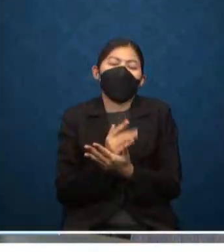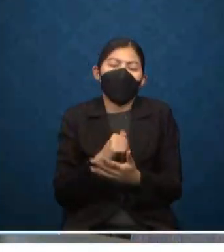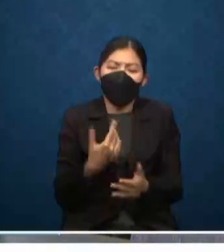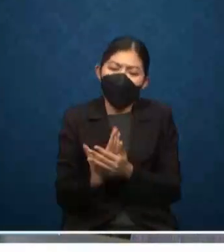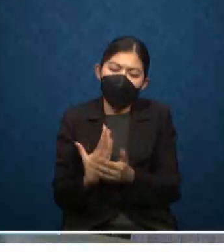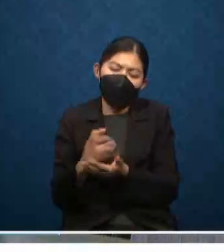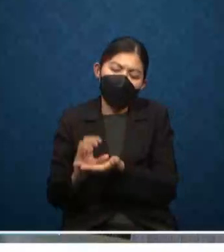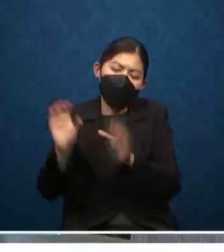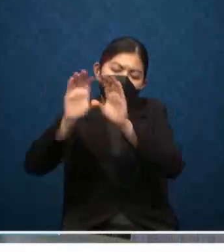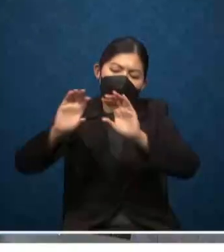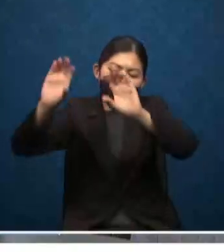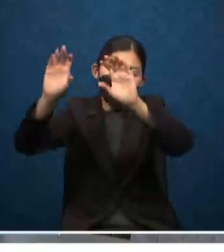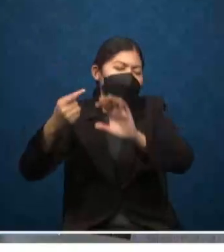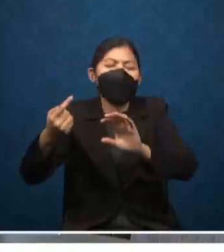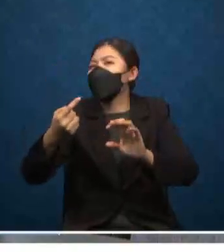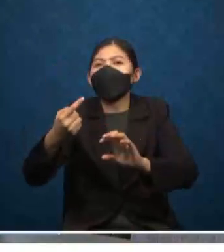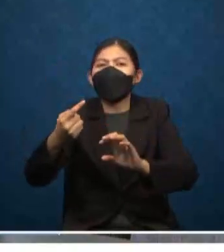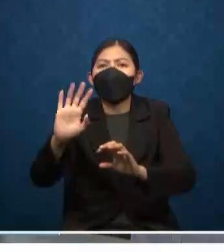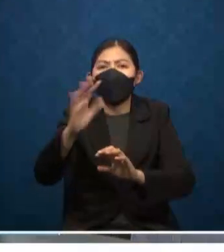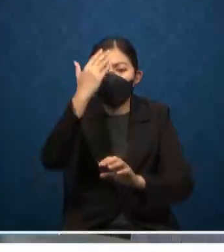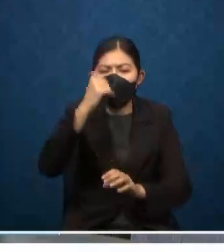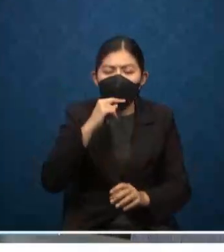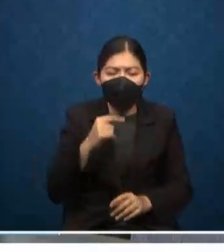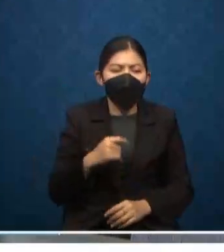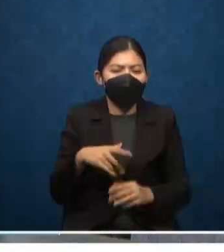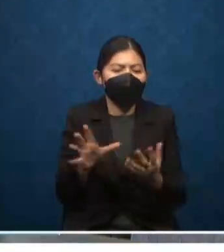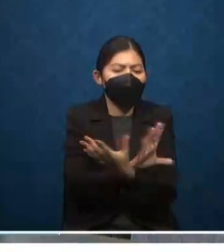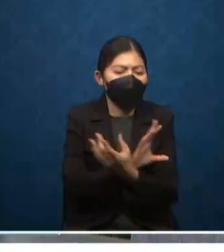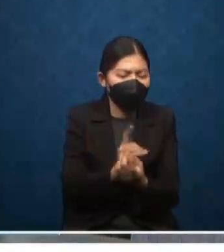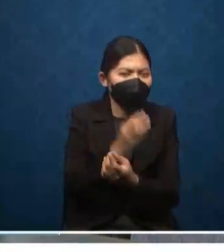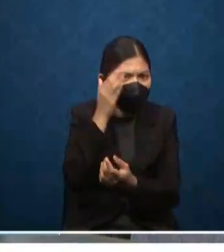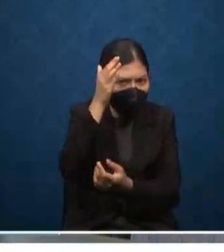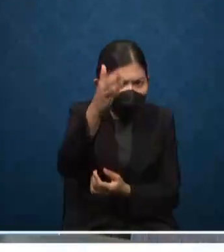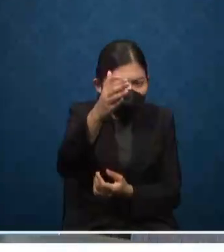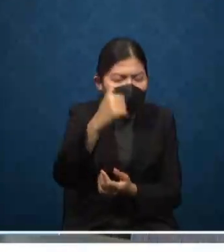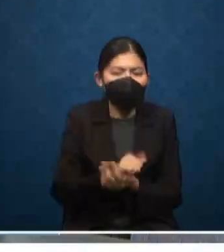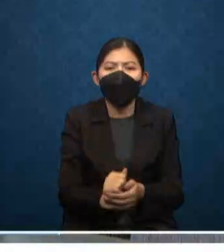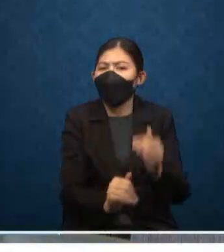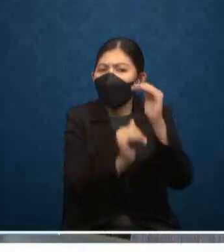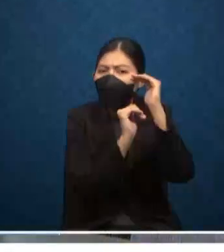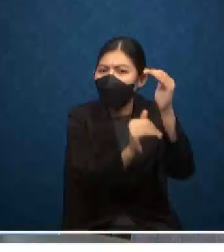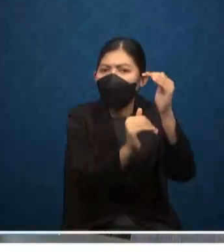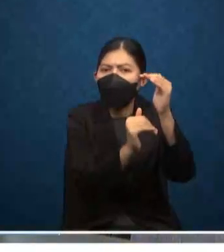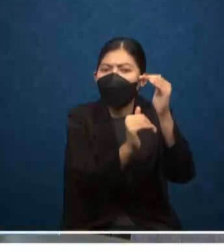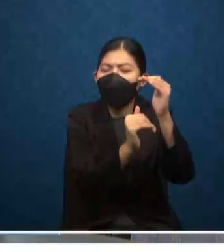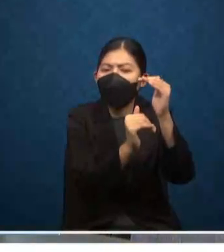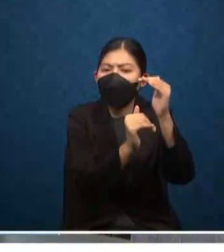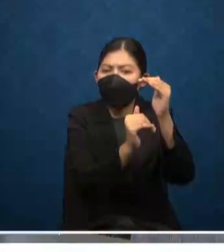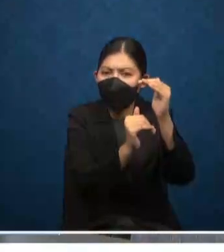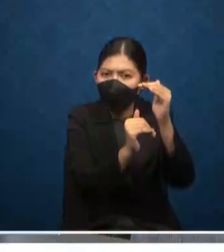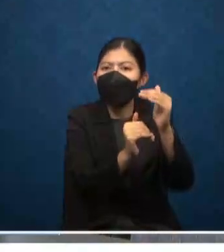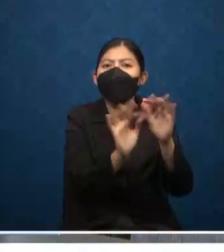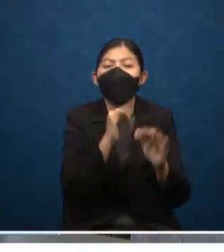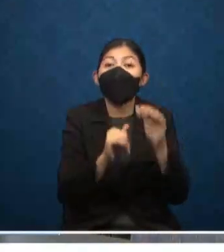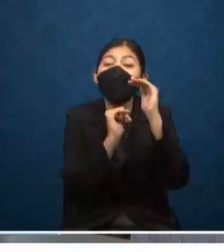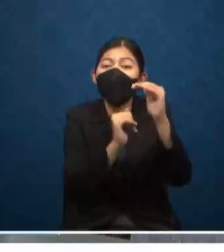ของรัฐบาลผมบอกว่าประโยชน์ในทางเศรษฐกิจและสังคมนั้นให้เป็นไปตามหลักเกณฑ์และวิธีการที่กำหนดเพราะฉะนั้นต้องไปก